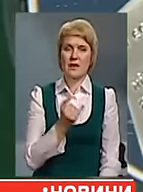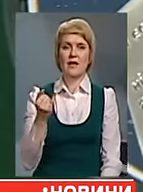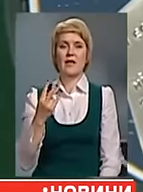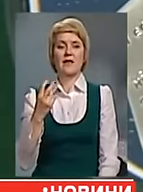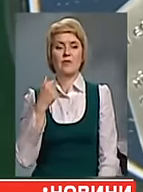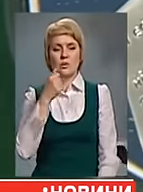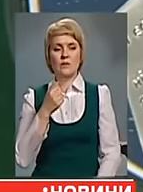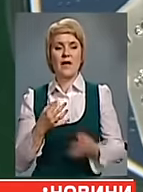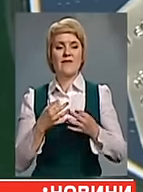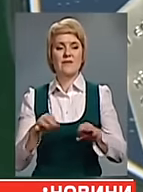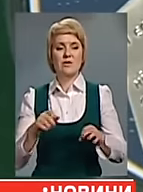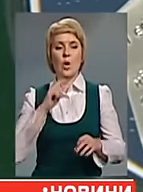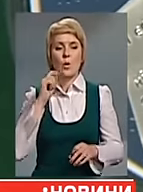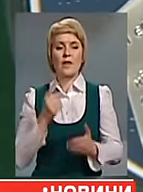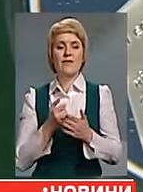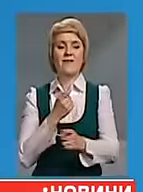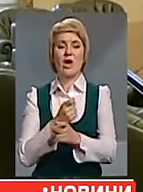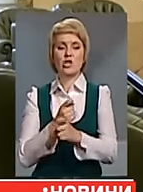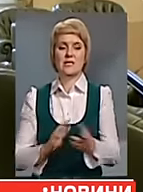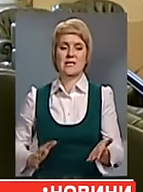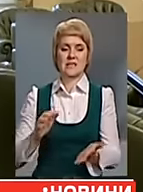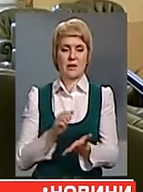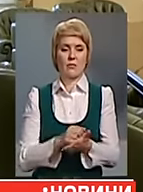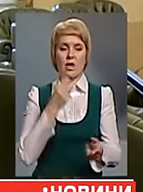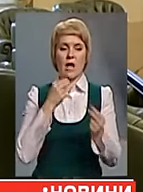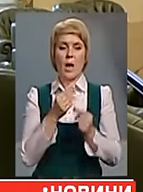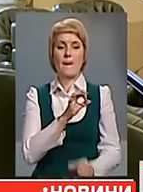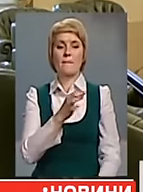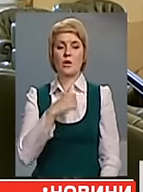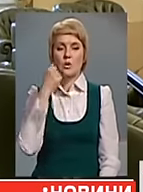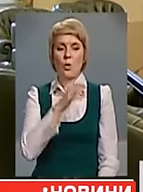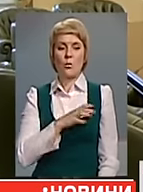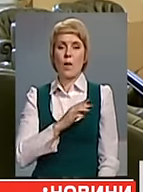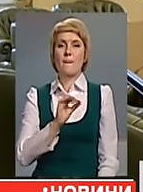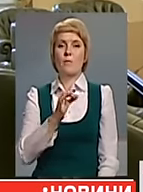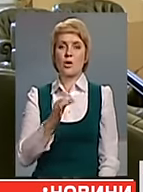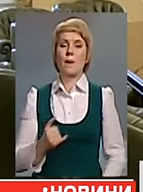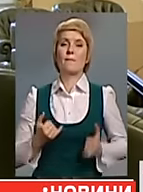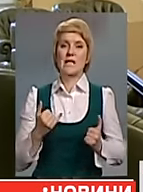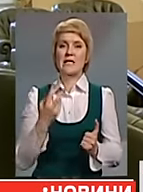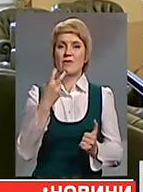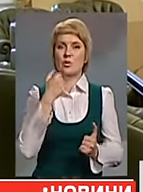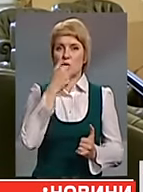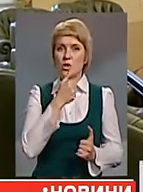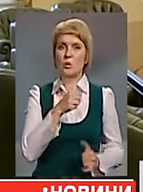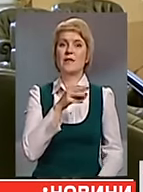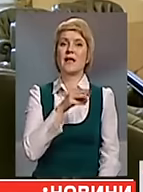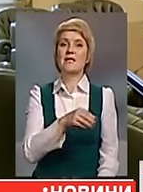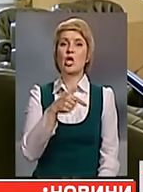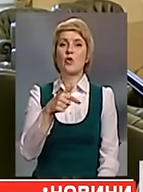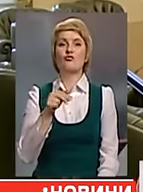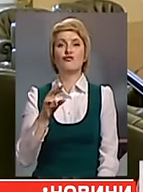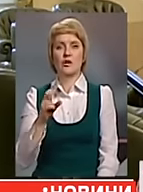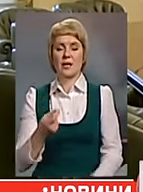від фашистських загарбників. Найкращою монетою року стала монета, присвячена 200-річчю Тараса Григоровича Шевченка.